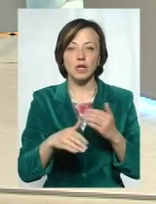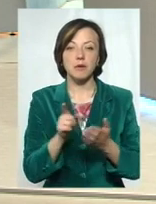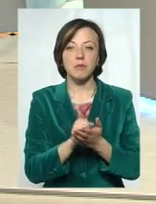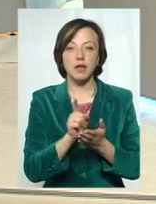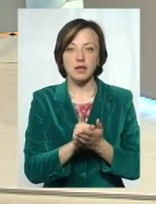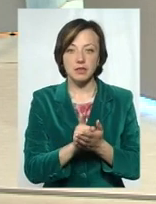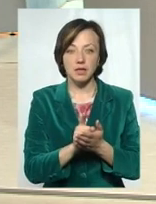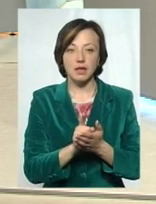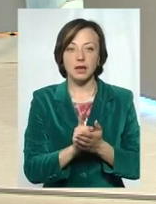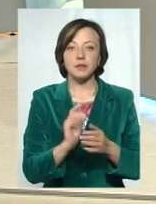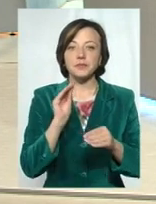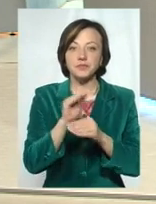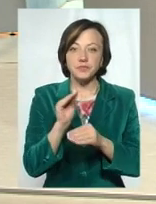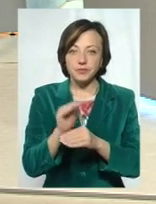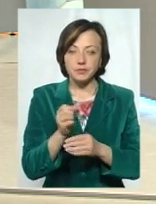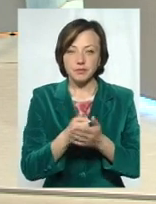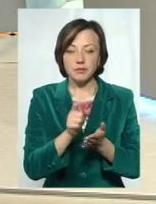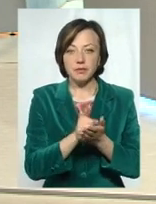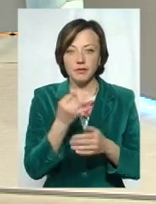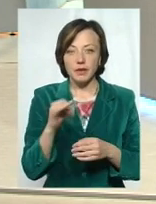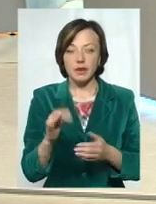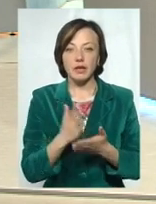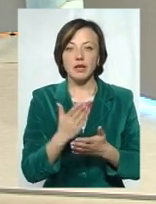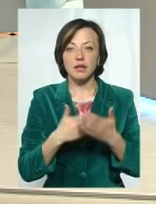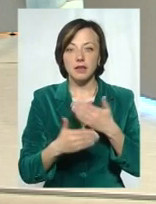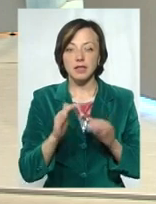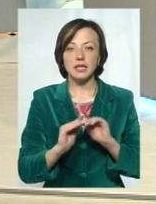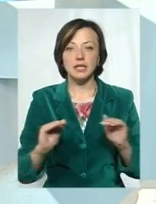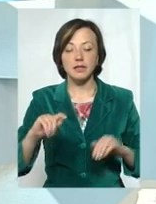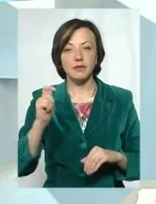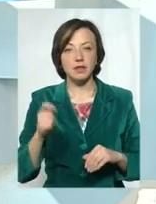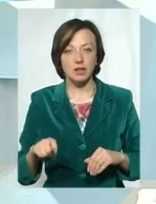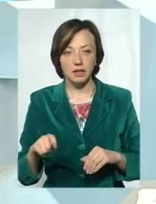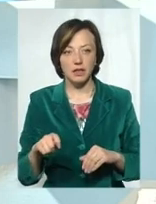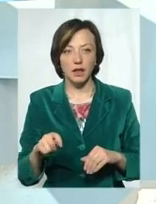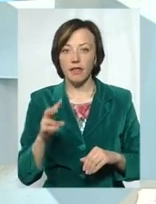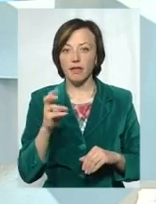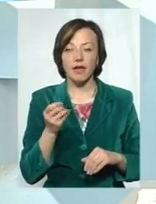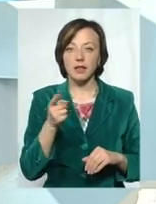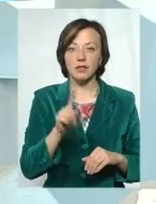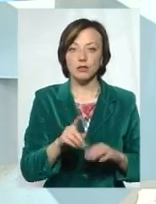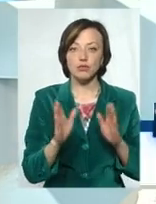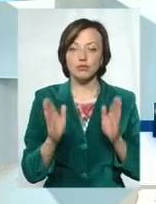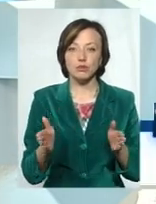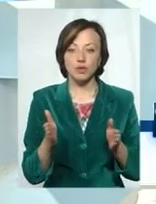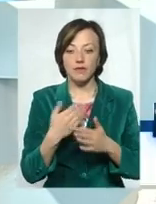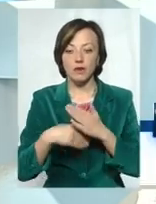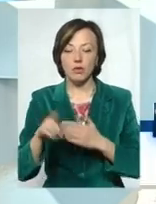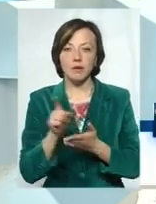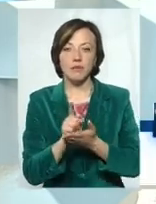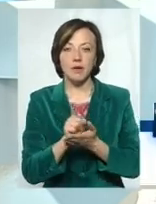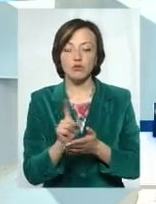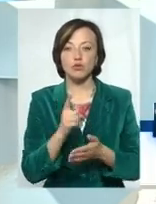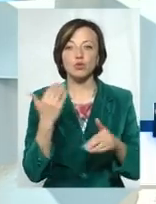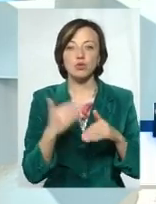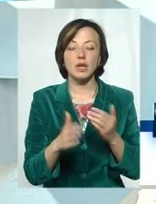В них ж йдуть доплати, надбавки до пенсії, йдуть, є інваліди, є діти війни. Тобто не ті, що будуть виходити тільки на пенсію, а ті, що вже